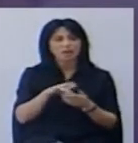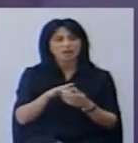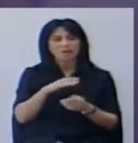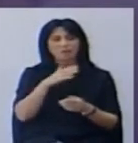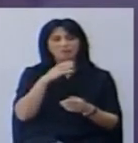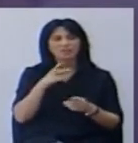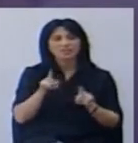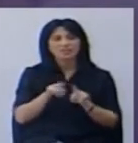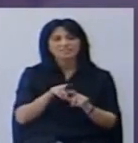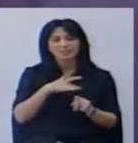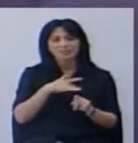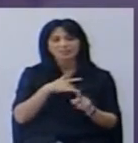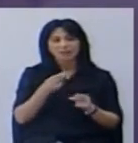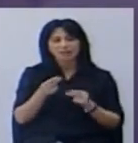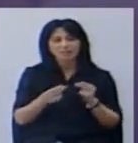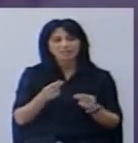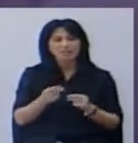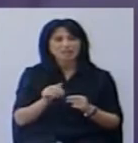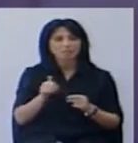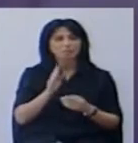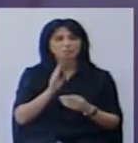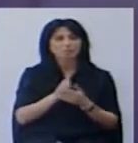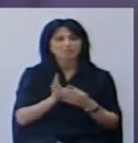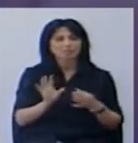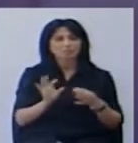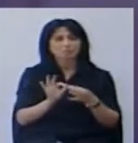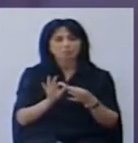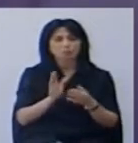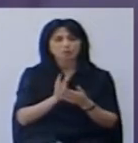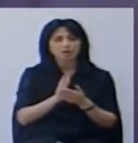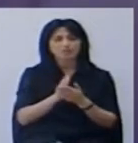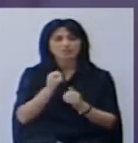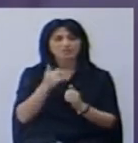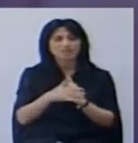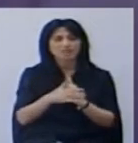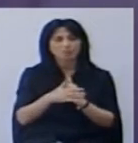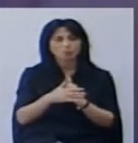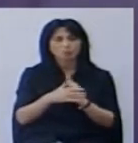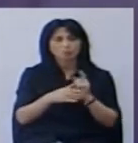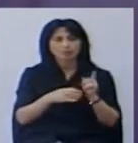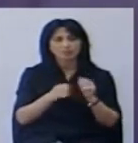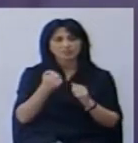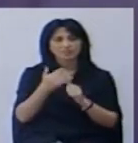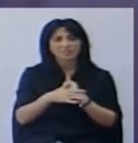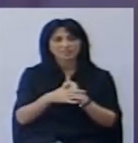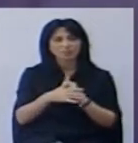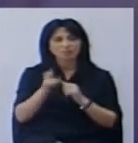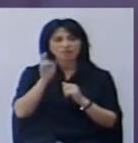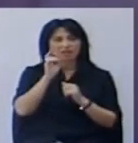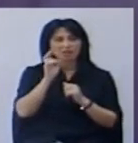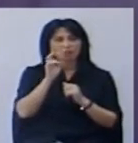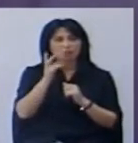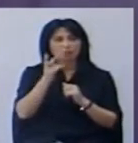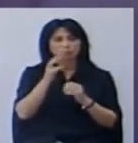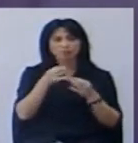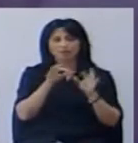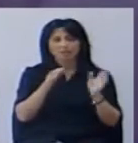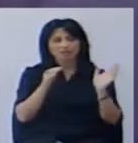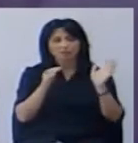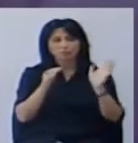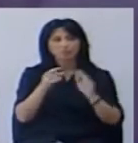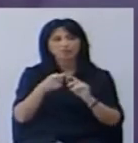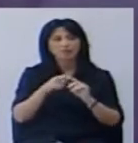ბევრი ისეთი ტიპის გადასახადი, რომელიც პირდაპირ მიბმული არის ქალაქთან და რა თქმა უნდა ცენტრალურ ხელისუფლებიდან უნდა